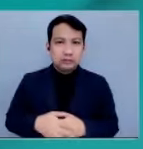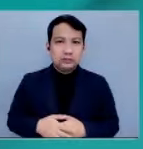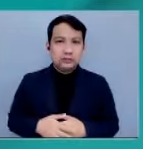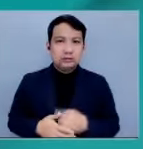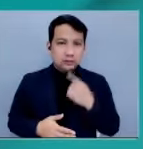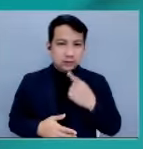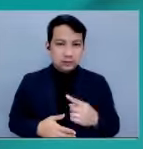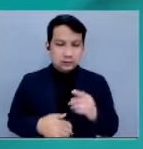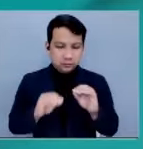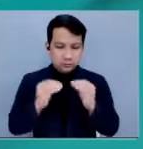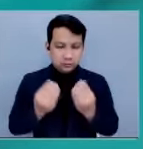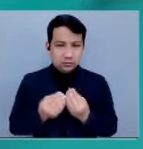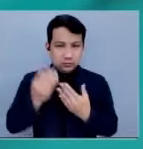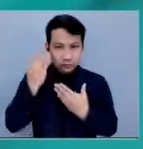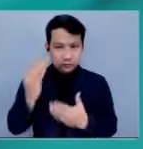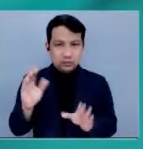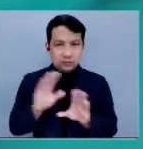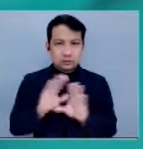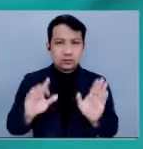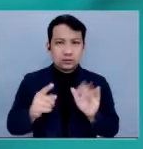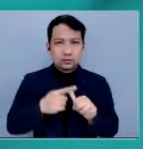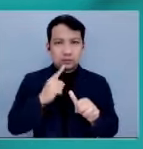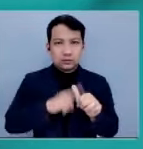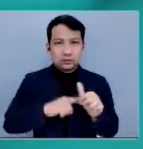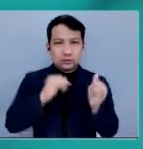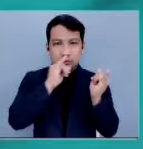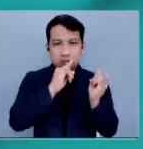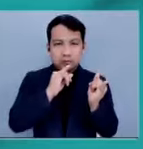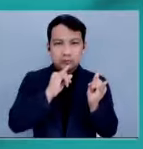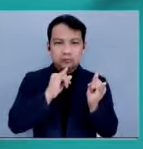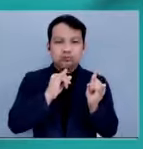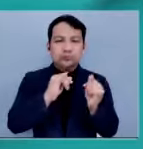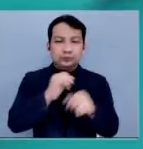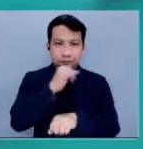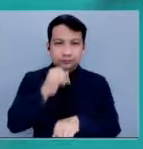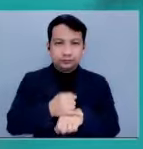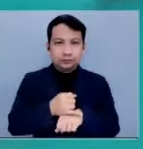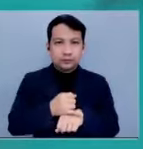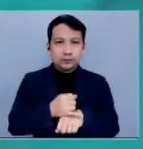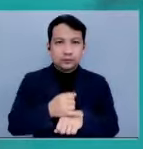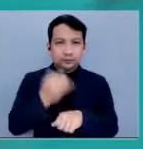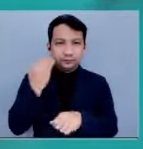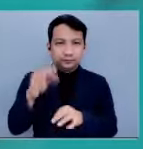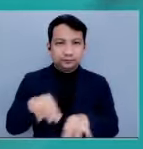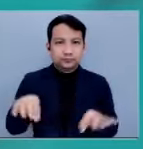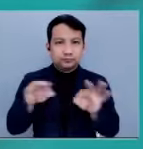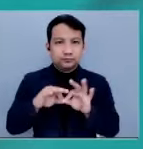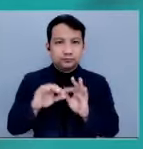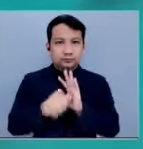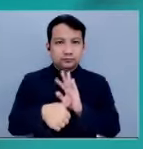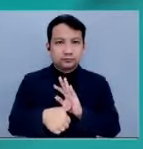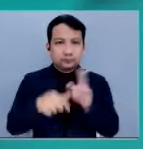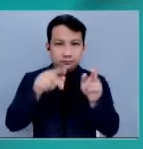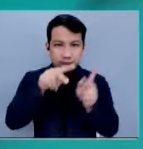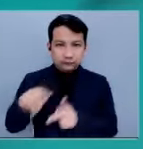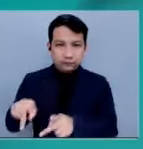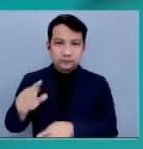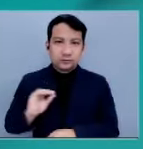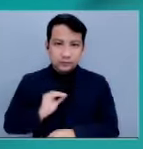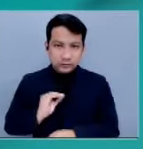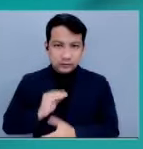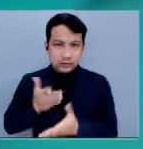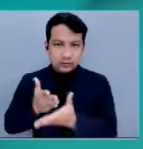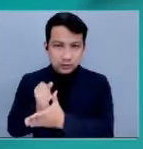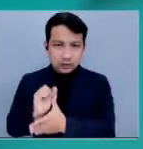organizer bilang unang Isla na nas bungad ng West Philippine Sea ay mahalaga na igit ng mga tag Palawan ang ating karapatan sa ating